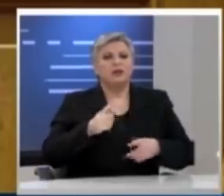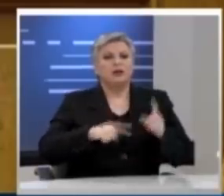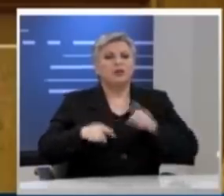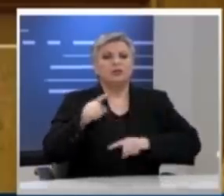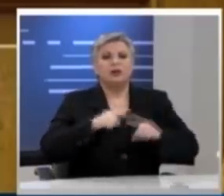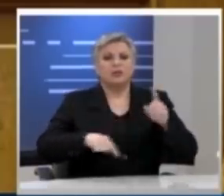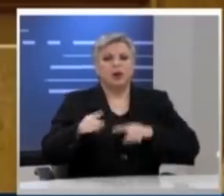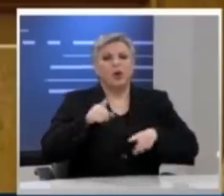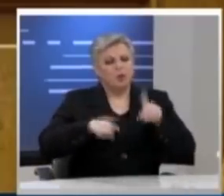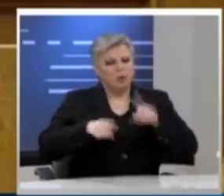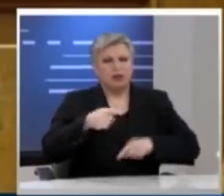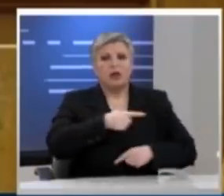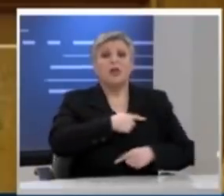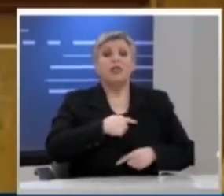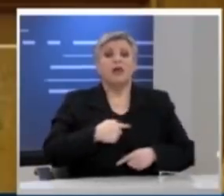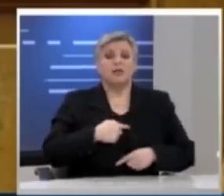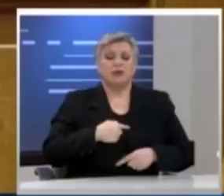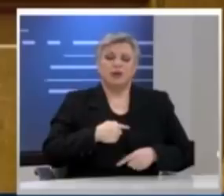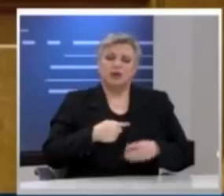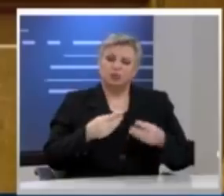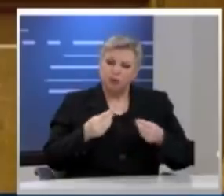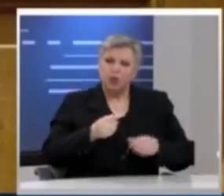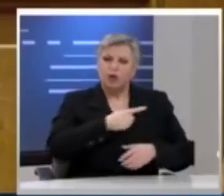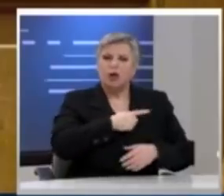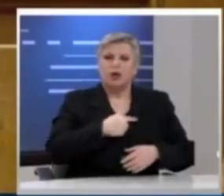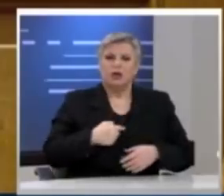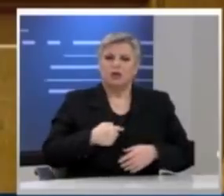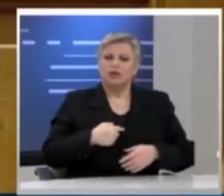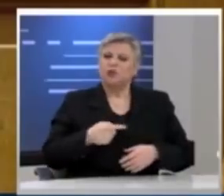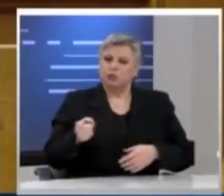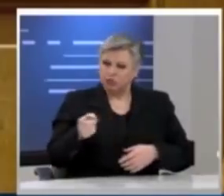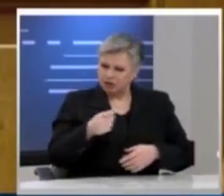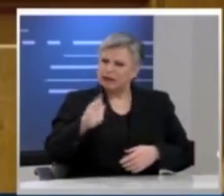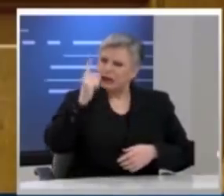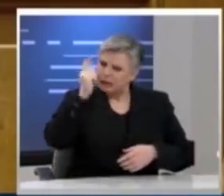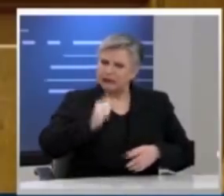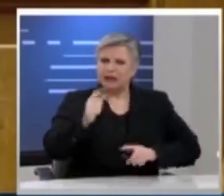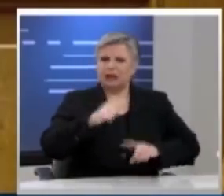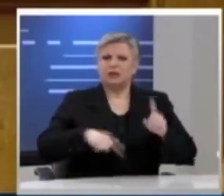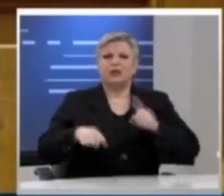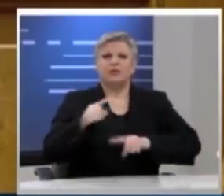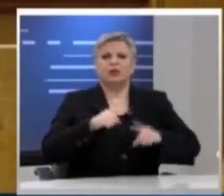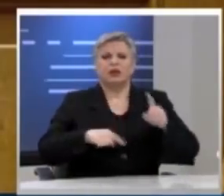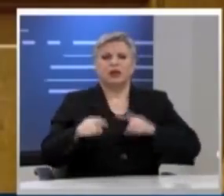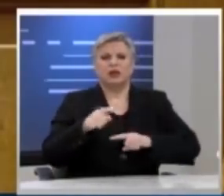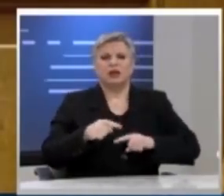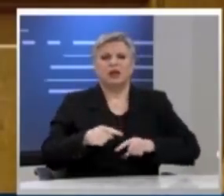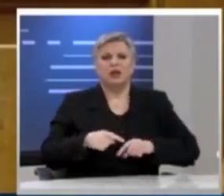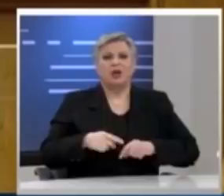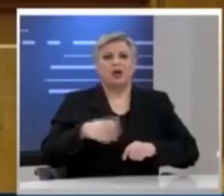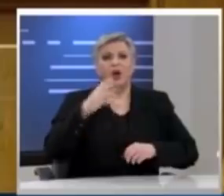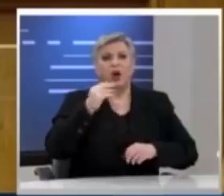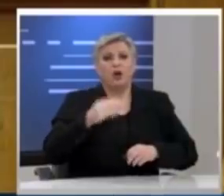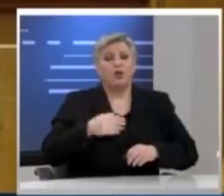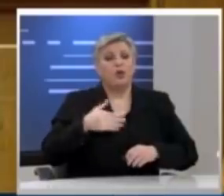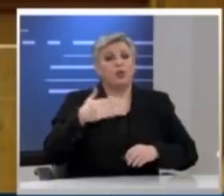διευθυντών αρκετών διευθυντών που τους γνωρίζετε κύριοι της κυβέρνησης καθότι είστε μέλη και